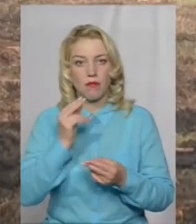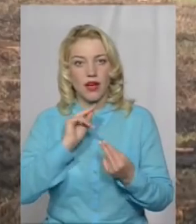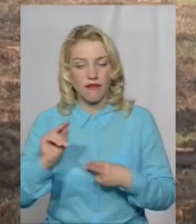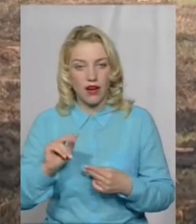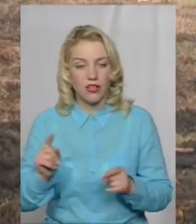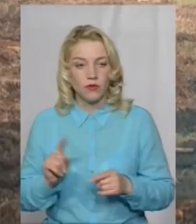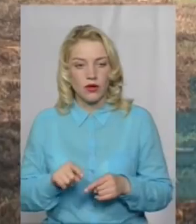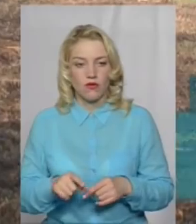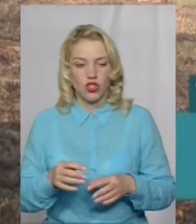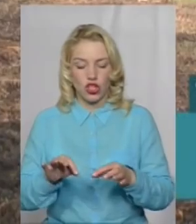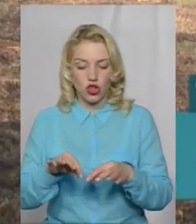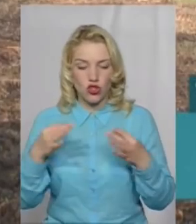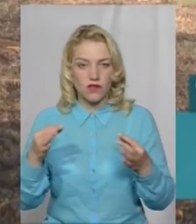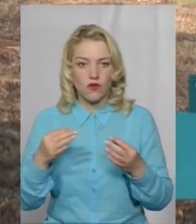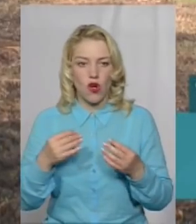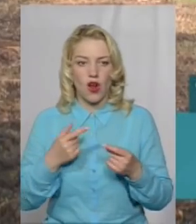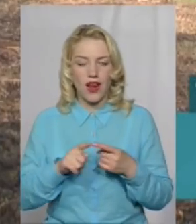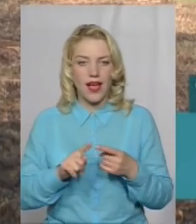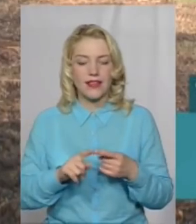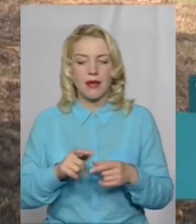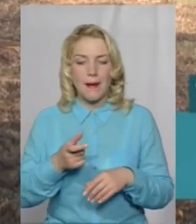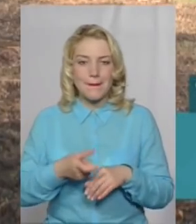більш стійкіший, більш міцніший садивний матеріал,